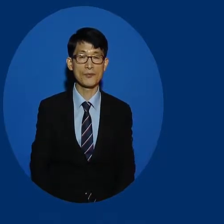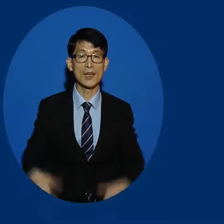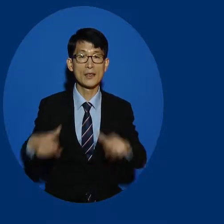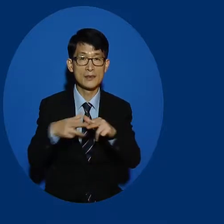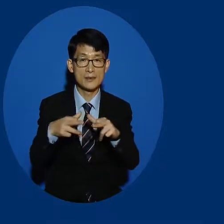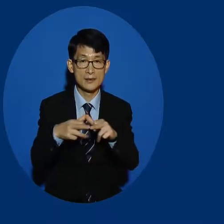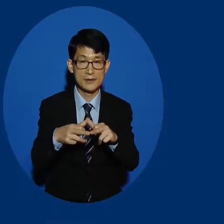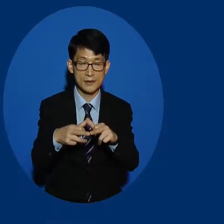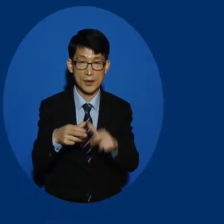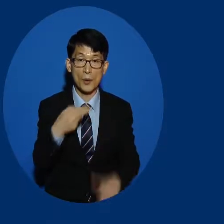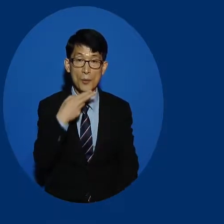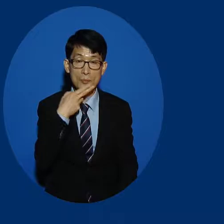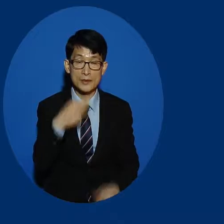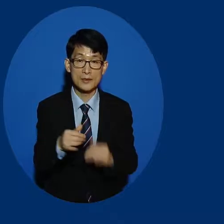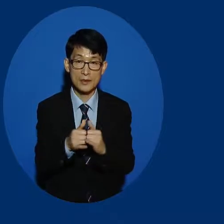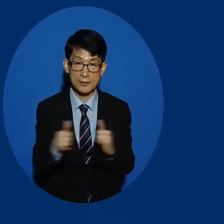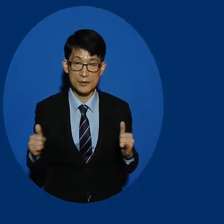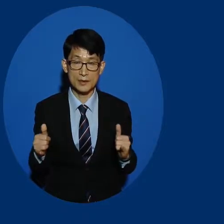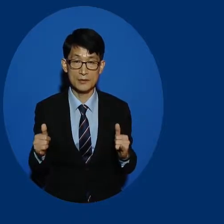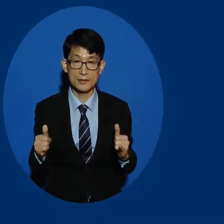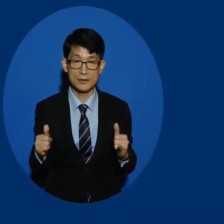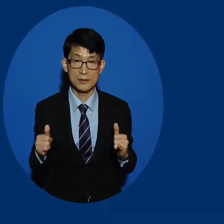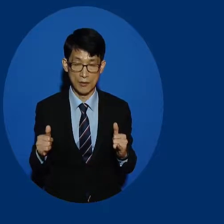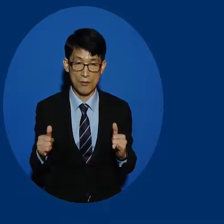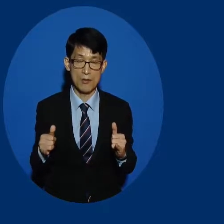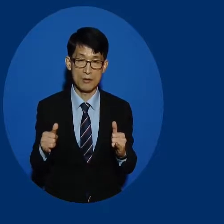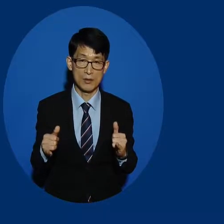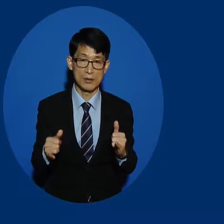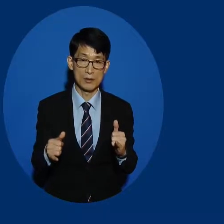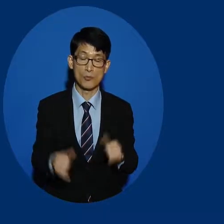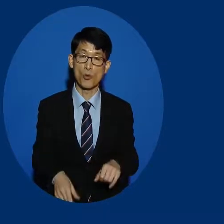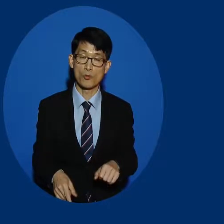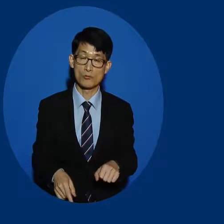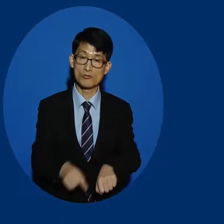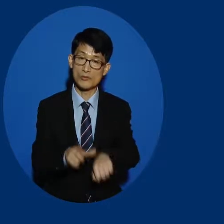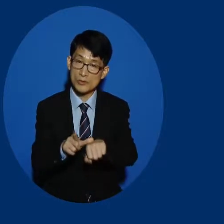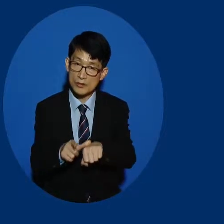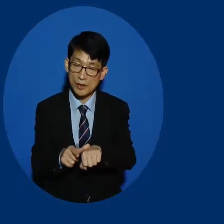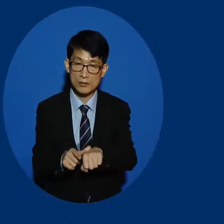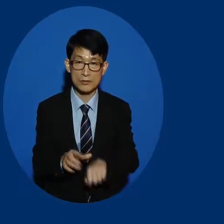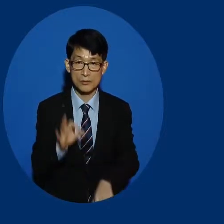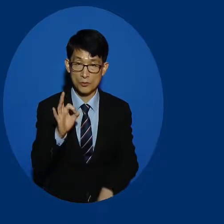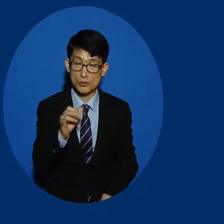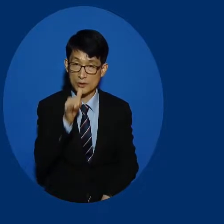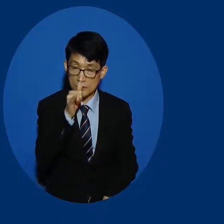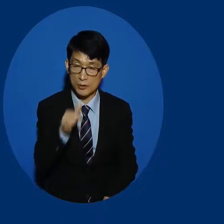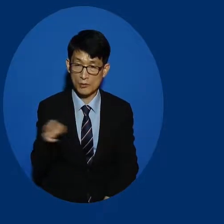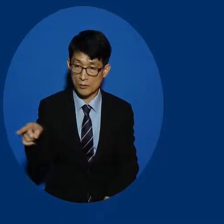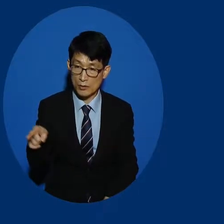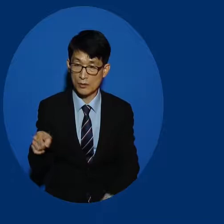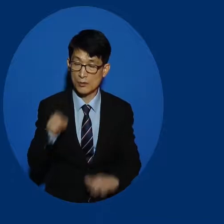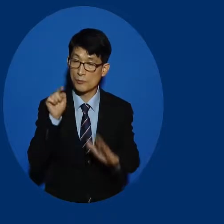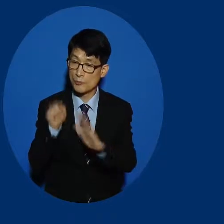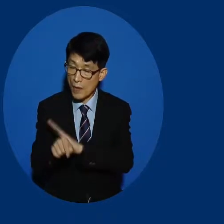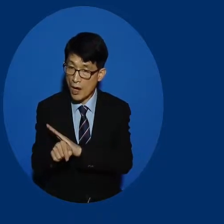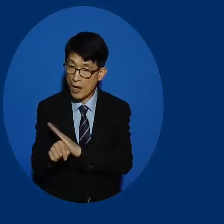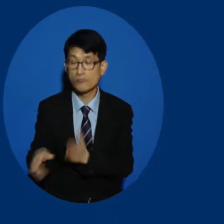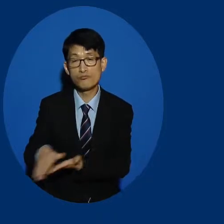언제나 시간과 돈만 있으면 그 에버랜드 시설을 이용할 수